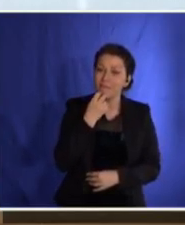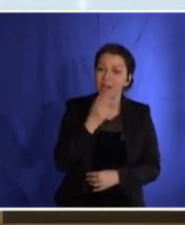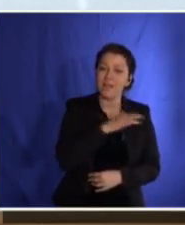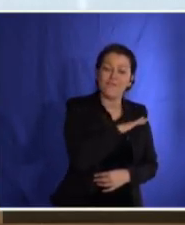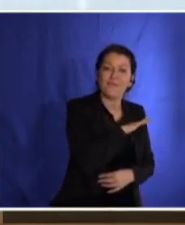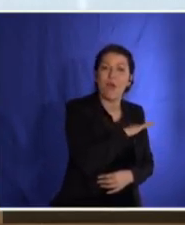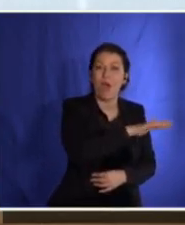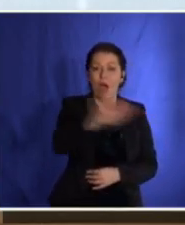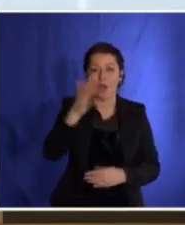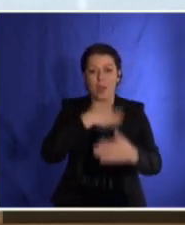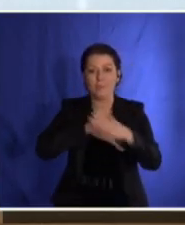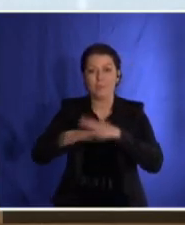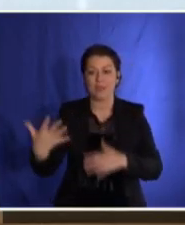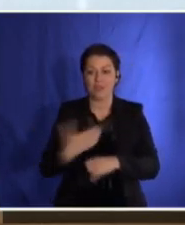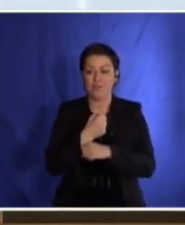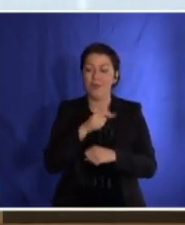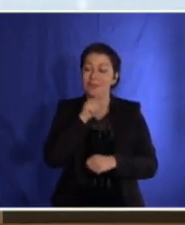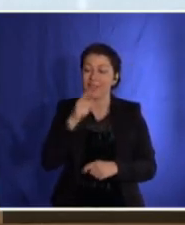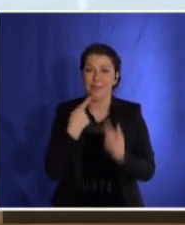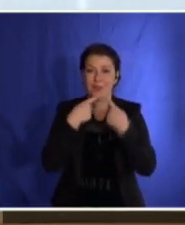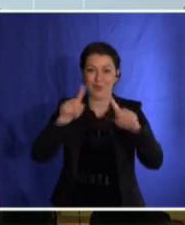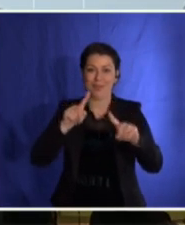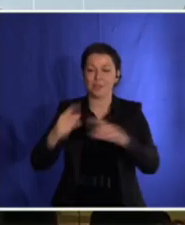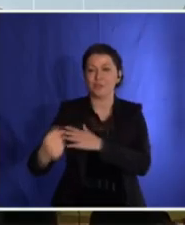anders und das macht uns stark, liebe Freunde.